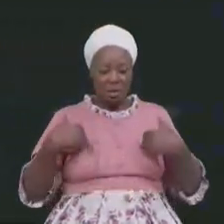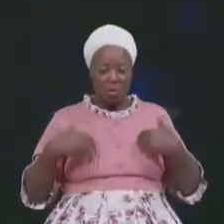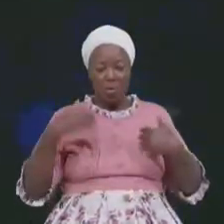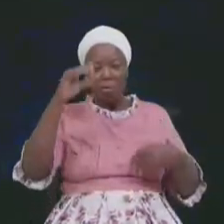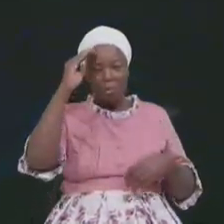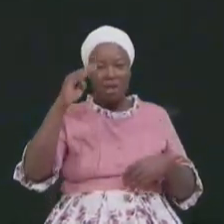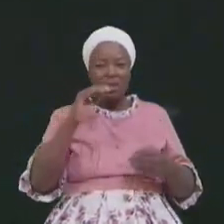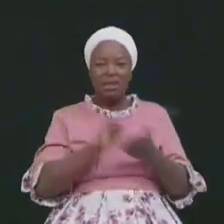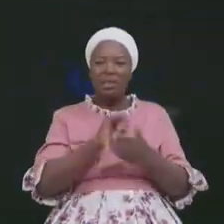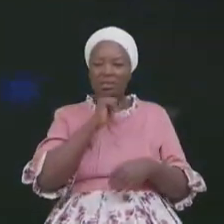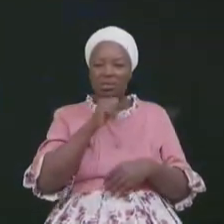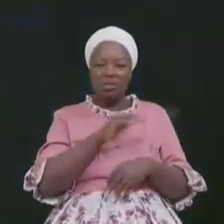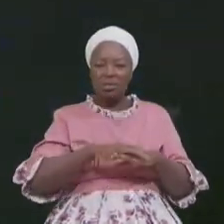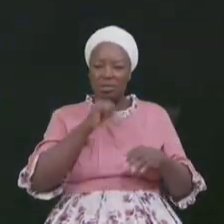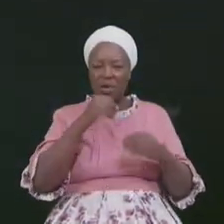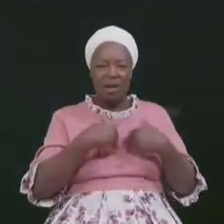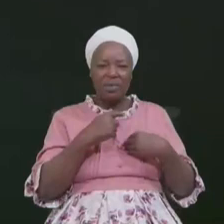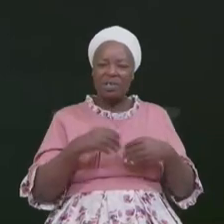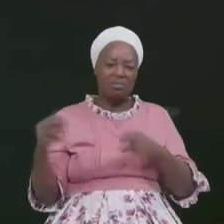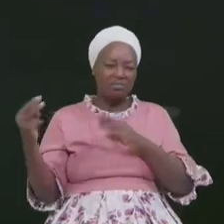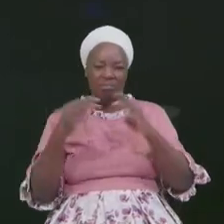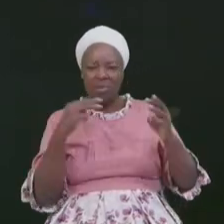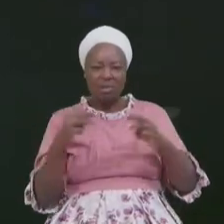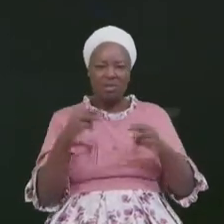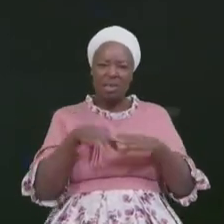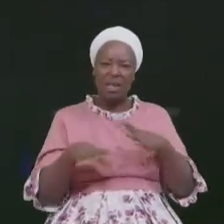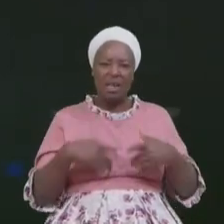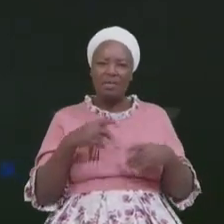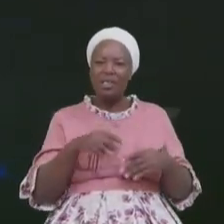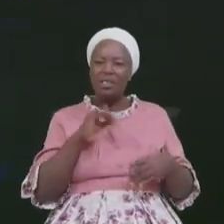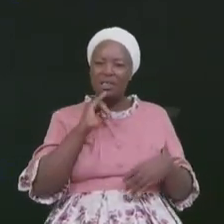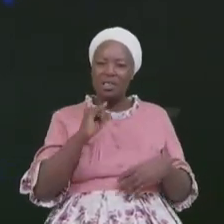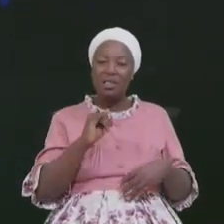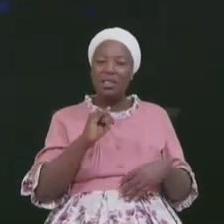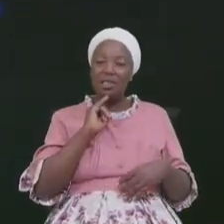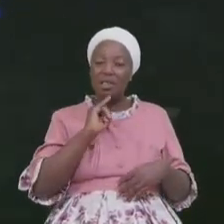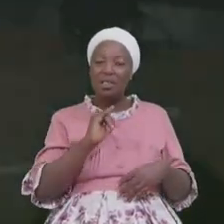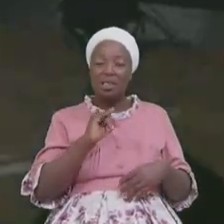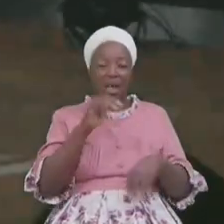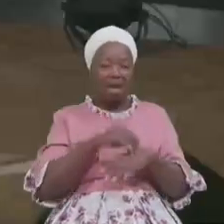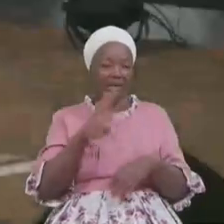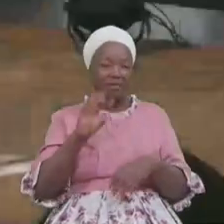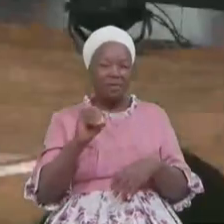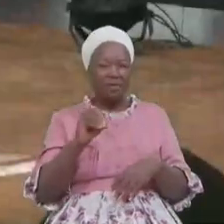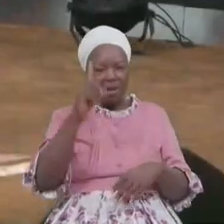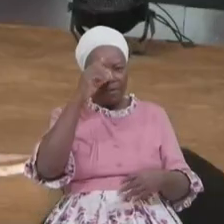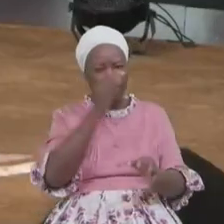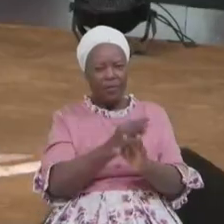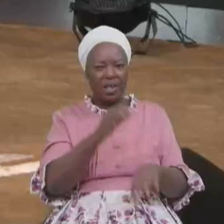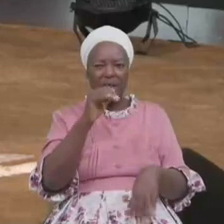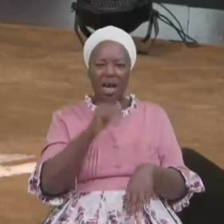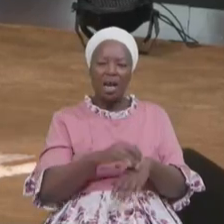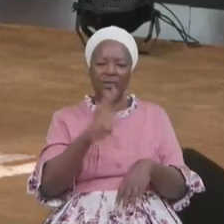qui n'a pas affronté les batailles de la foi. La foi à 40 ans. Montons. Nous pourrons